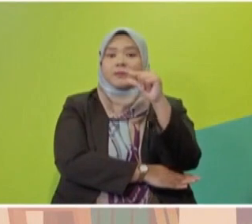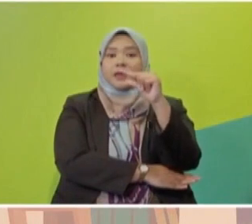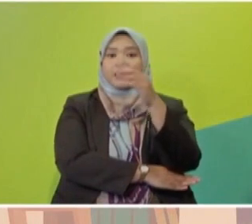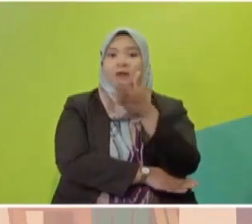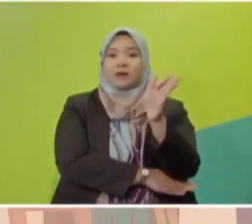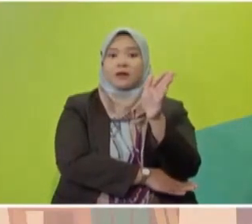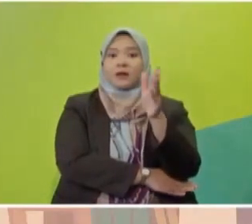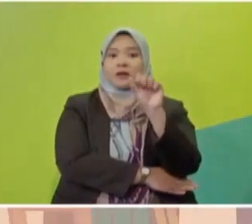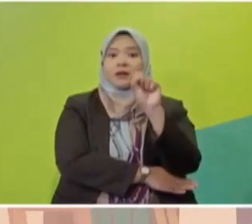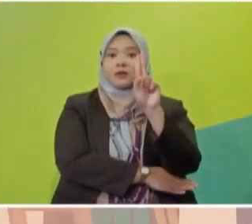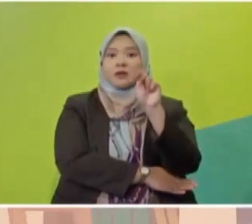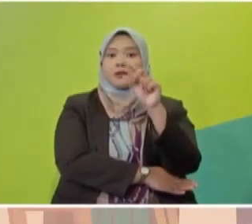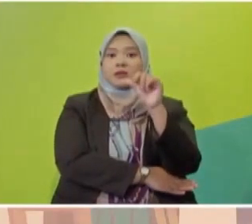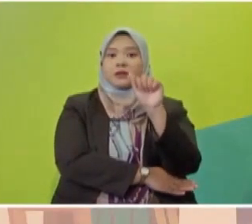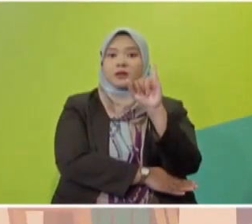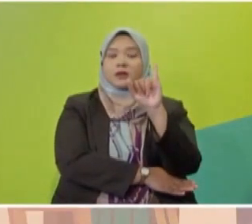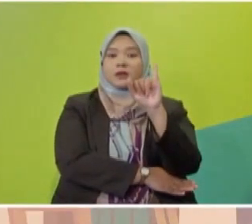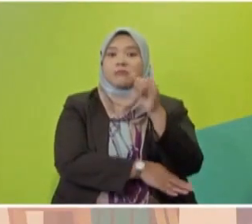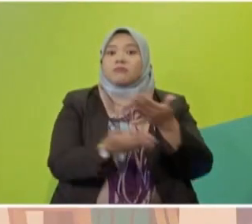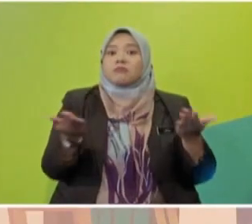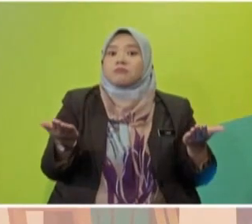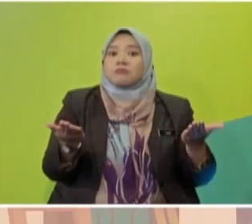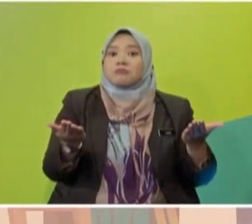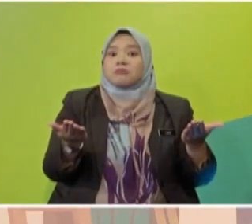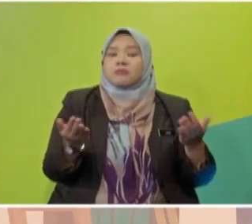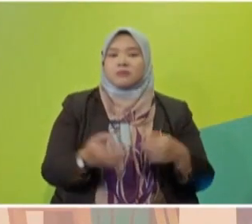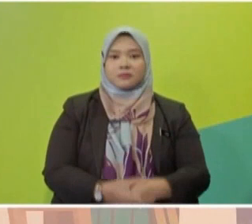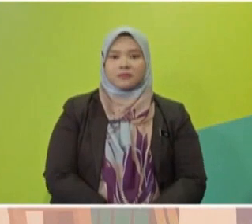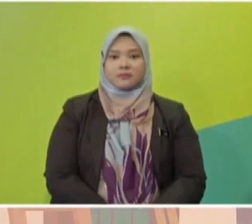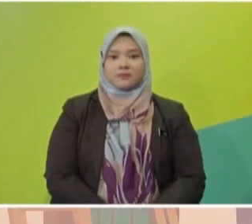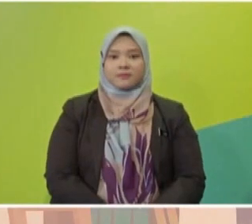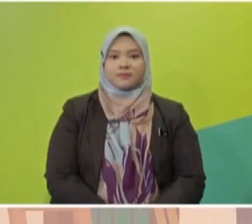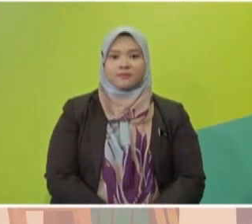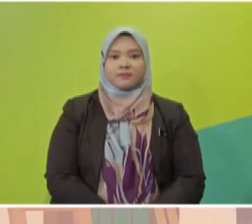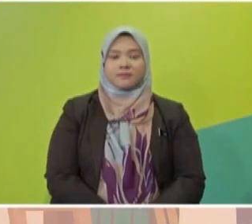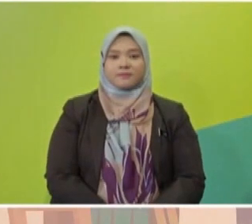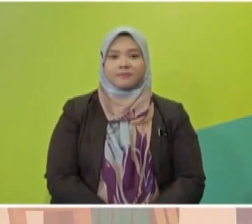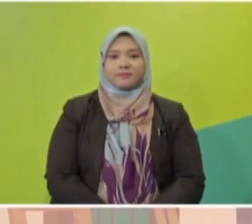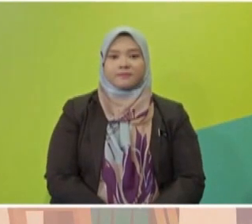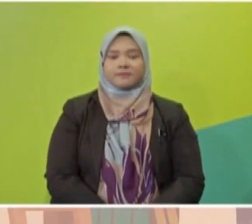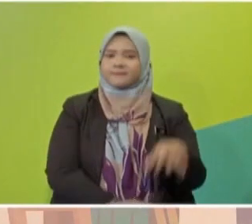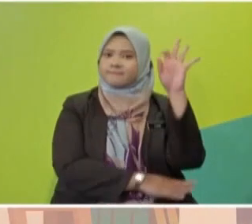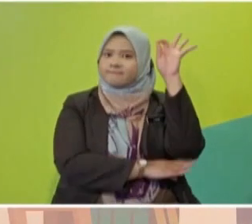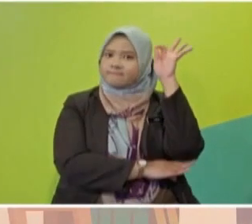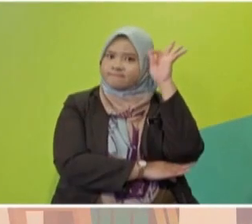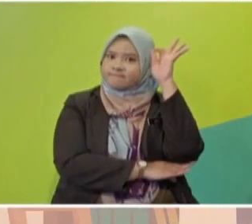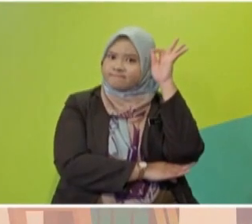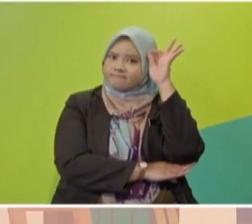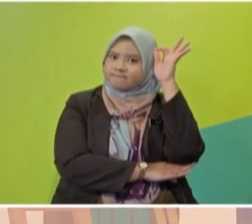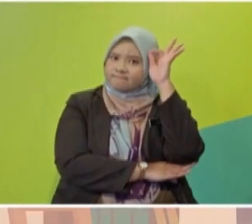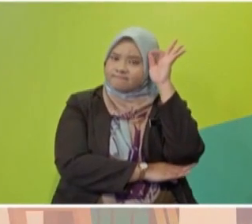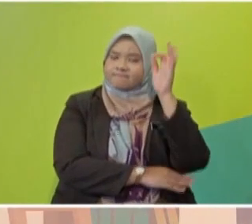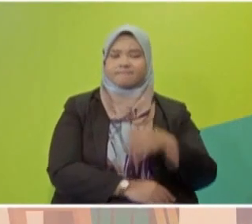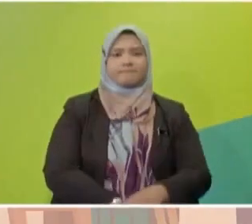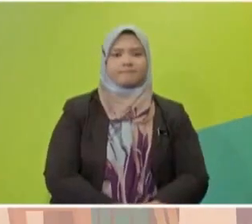merpati. Merpati, silakan. Yeah. Husna ataupun Riz, mana satu nak pilih? Riz dululah. Ha, Riz, sila berikan jawapan Riz. Silakan